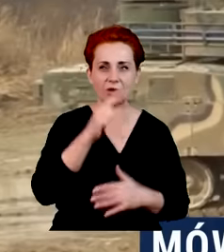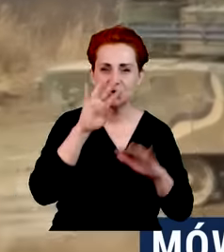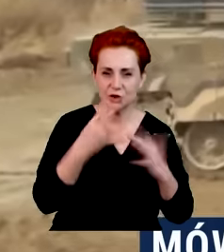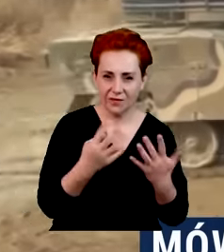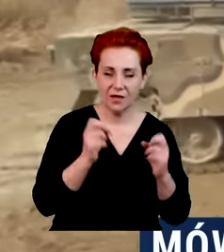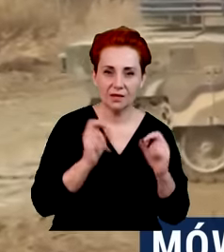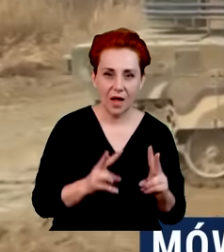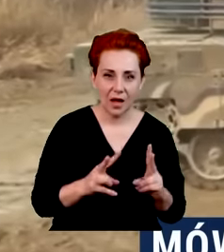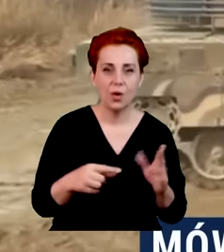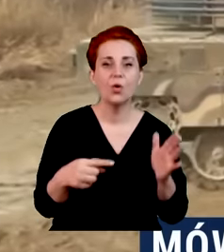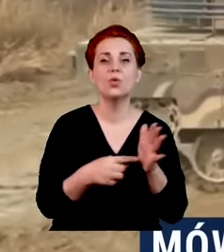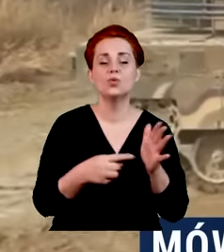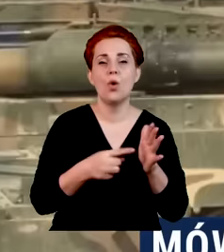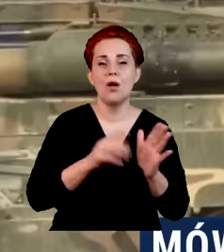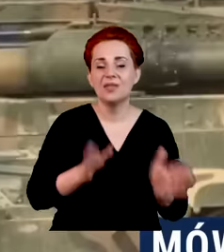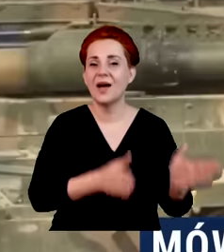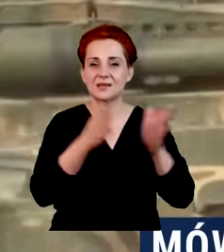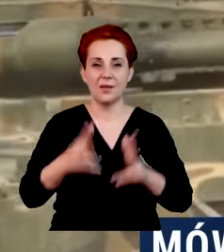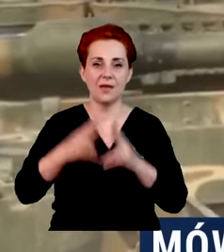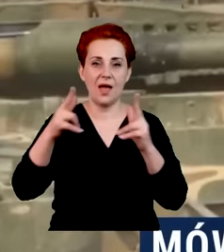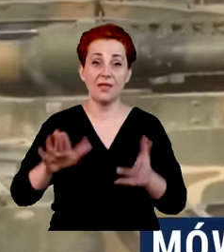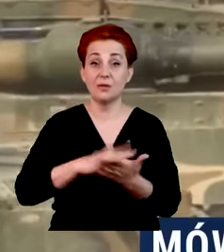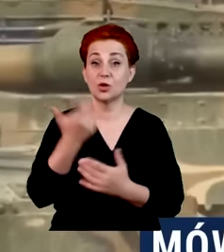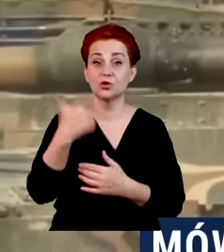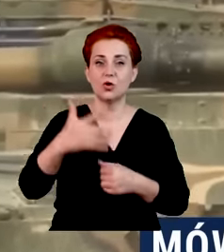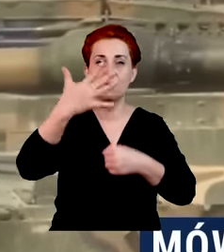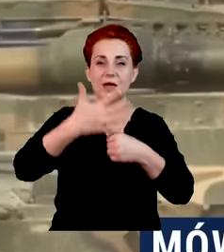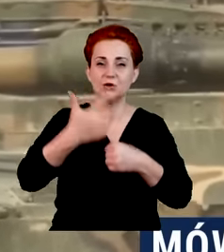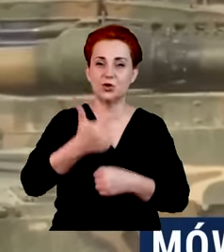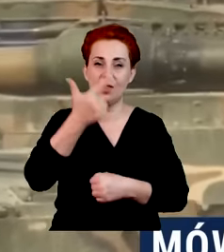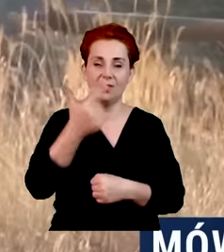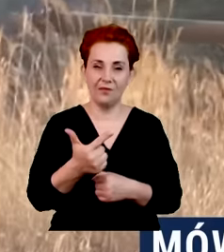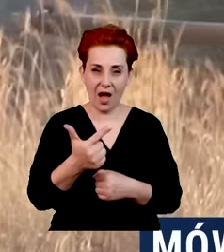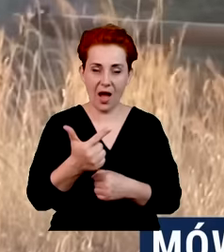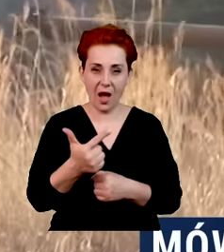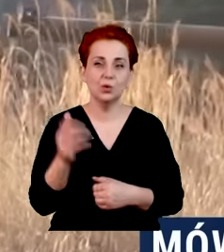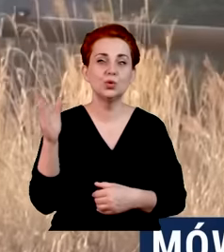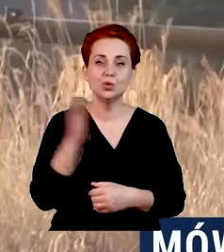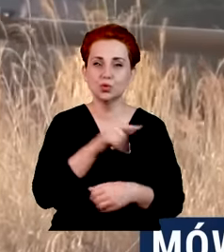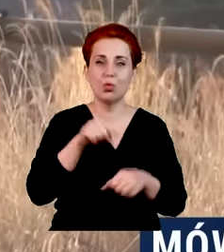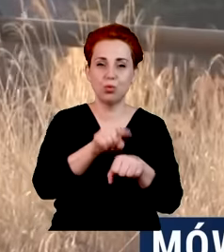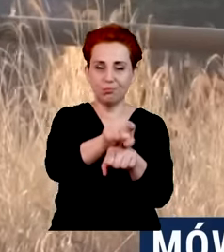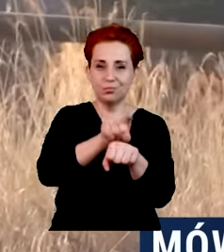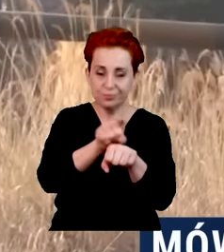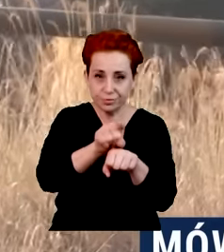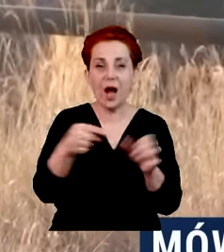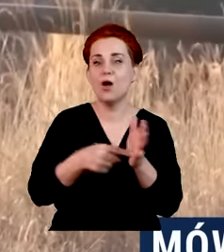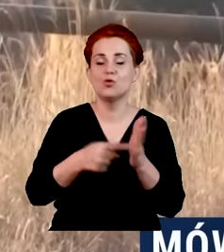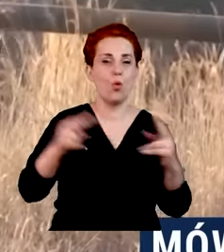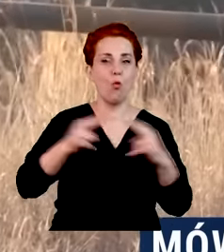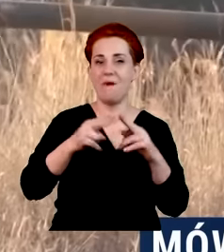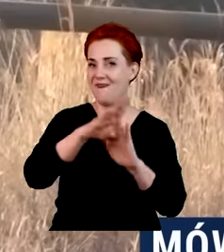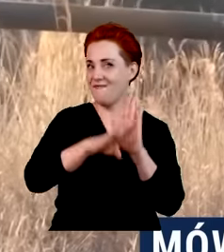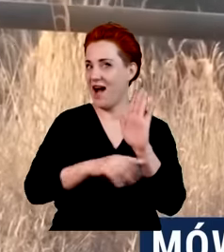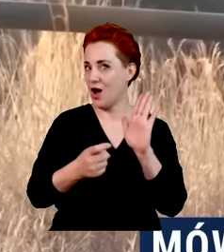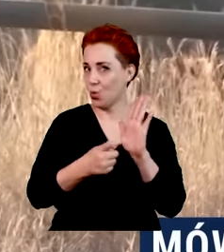są to są następne etapy na przykład 152 tych armat chał Bic ale to jest umowa warunkowa umowa